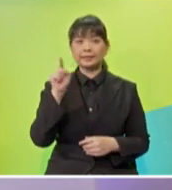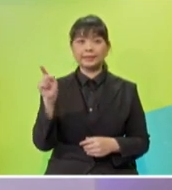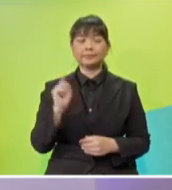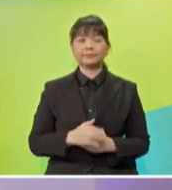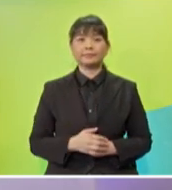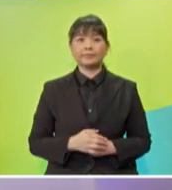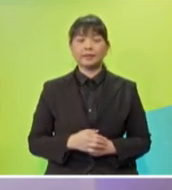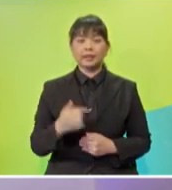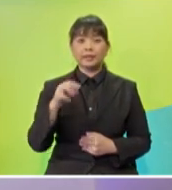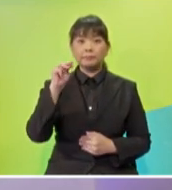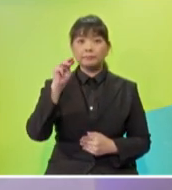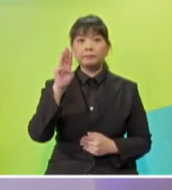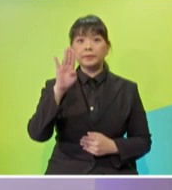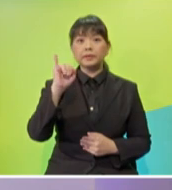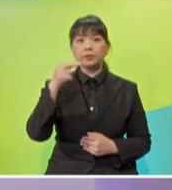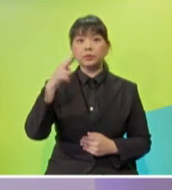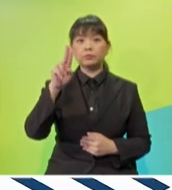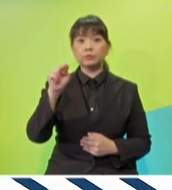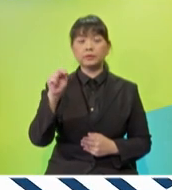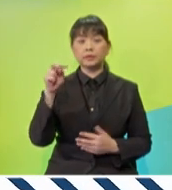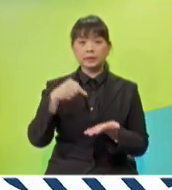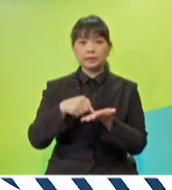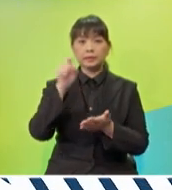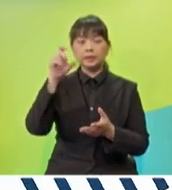perlu ambil banyak ke sedikit